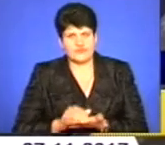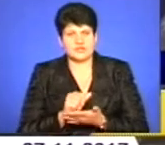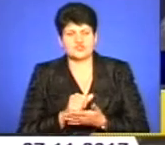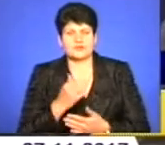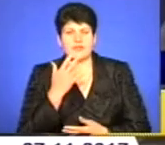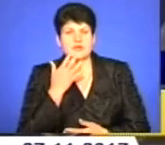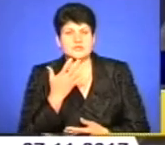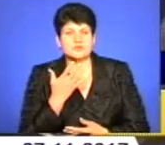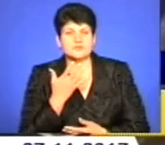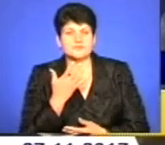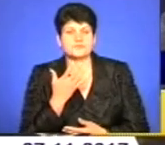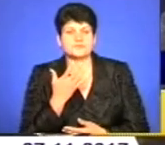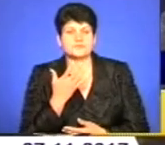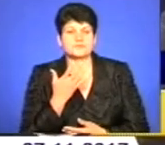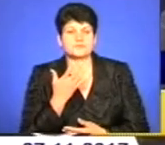генетичного